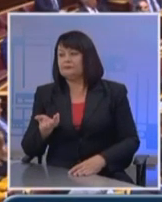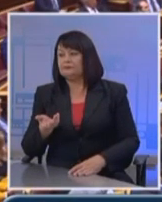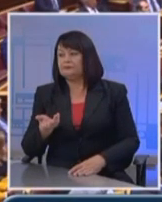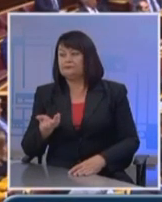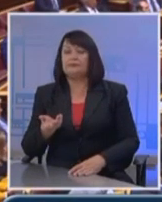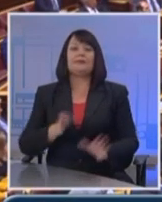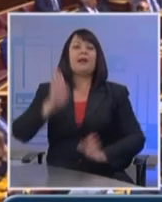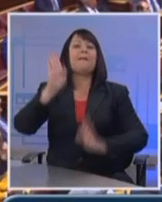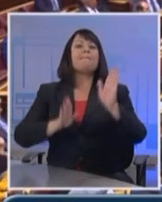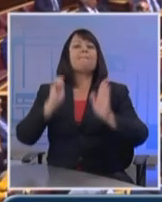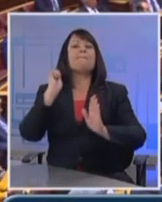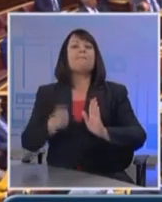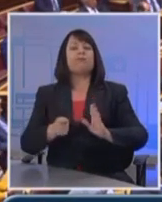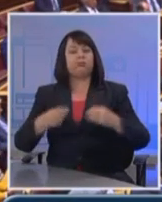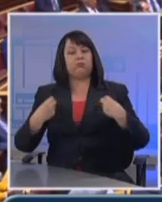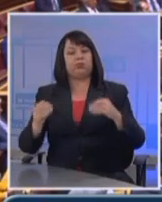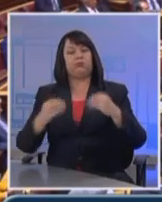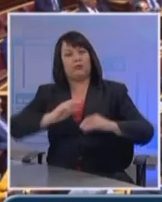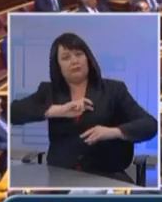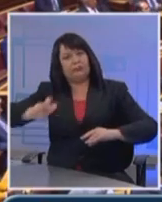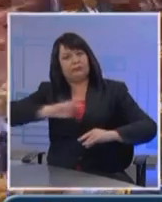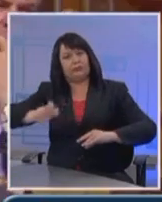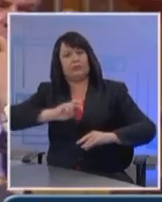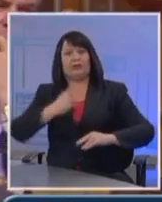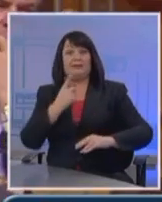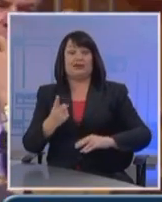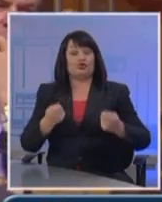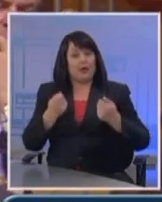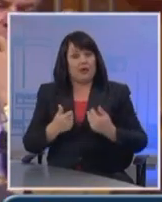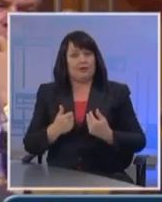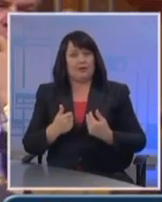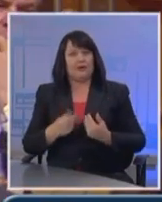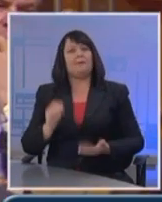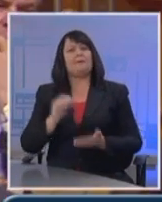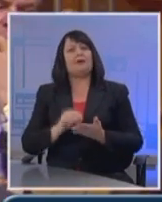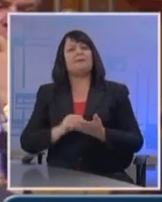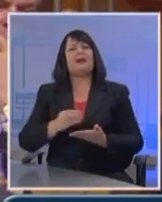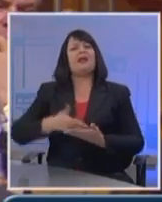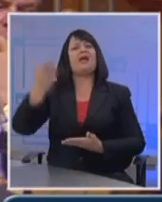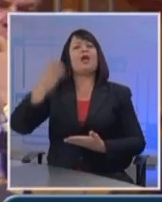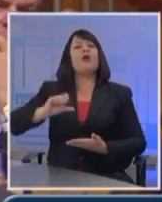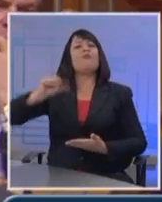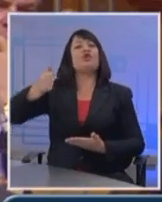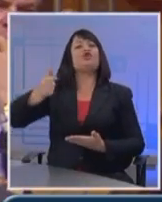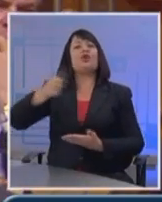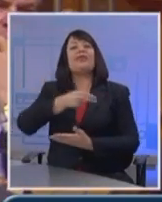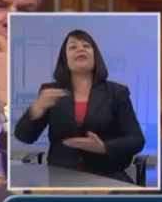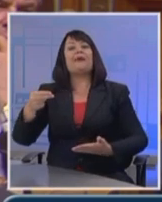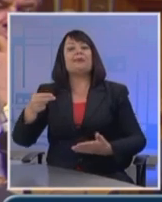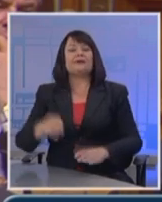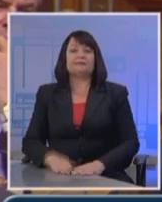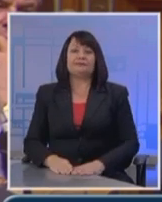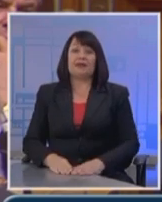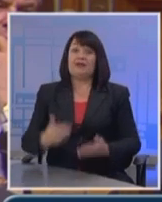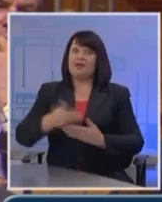γίνονται πληστηριασμοί στη χώρα, τους κάνουμε εμείς, και αναφερθήκατε πάλι σε ένα δημοσίευμα του Πρώτου Θέματος. Διαρκώς με